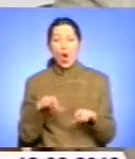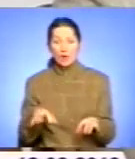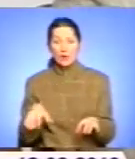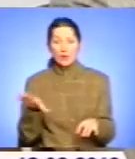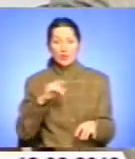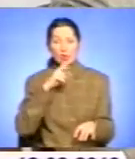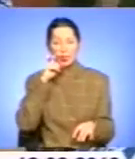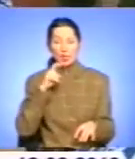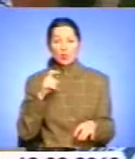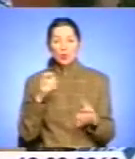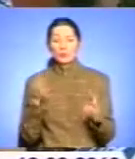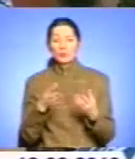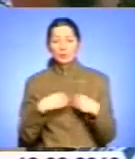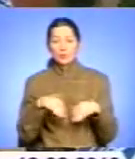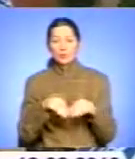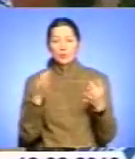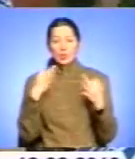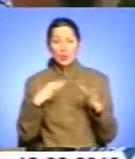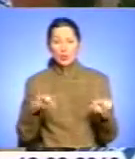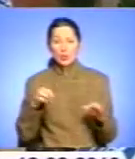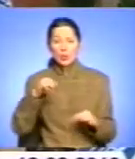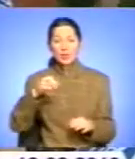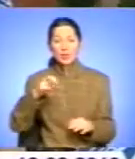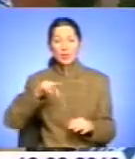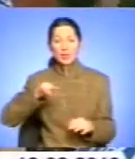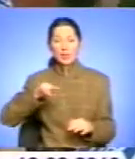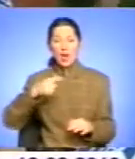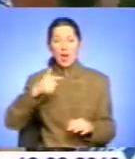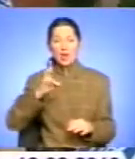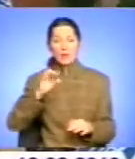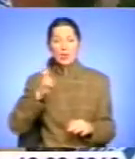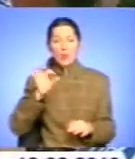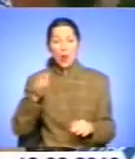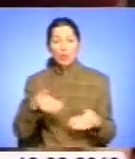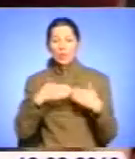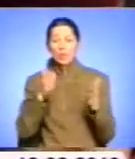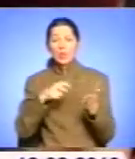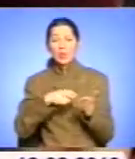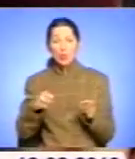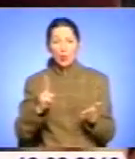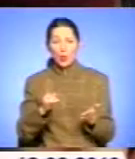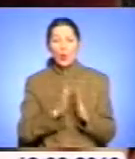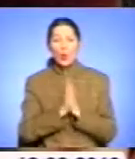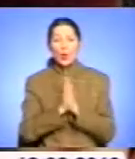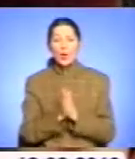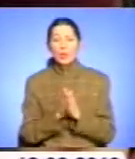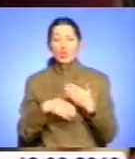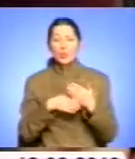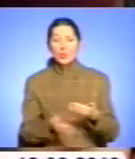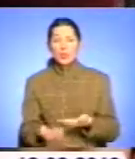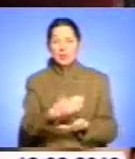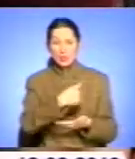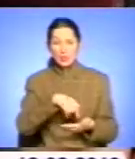«Свобода» Олега Тягнебока з відкритим листом, у якому прохання допомогти зібрати депутатів-свободівців